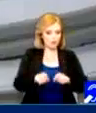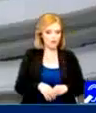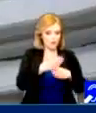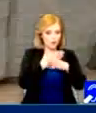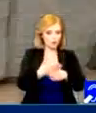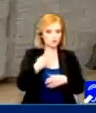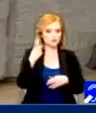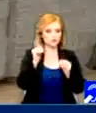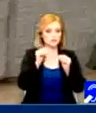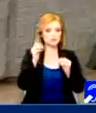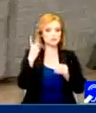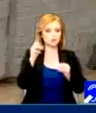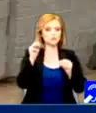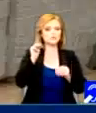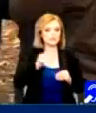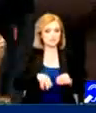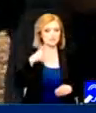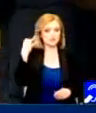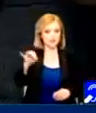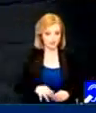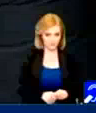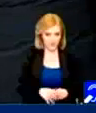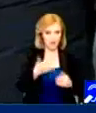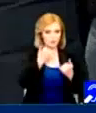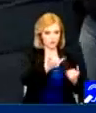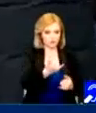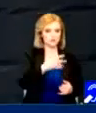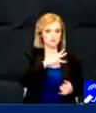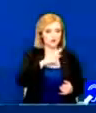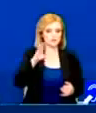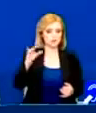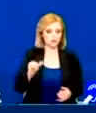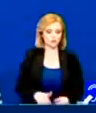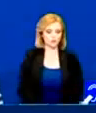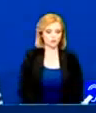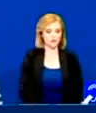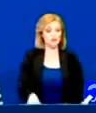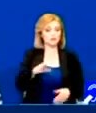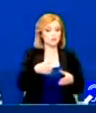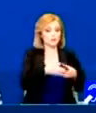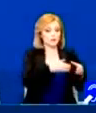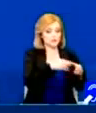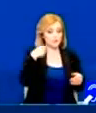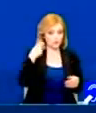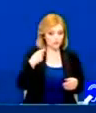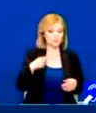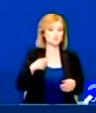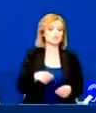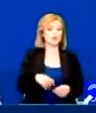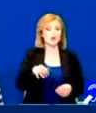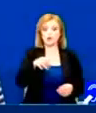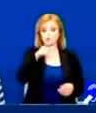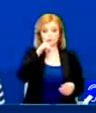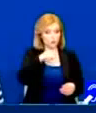de 100.000 de lei pentru candidatul de atunci la funcția de șef al statului, Maia Sandu. Partidele politice, dar și concurenții electorali, nu